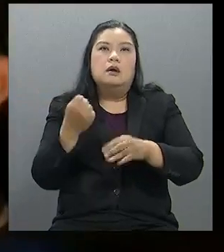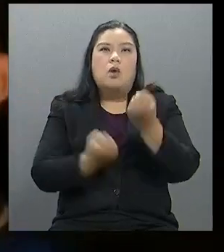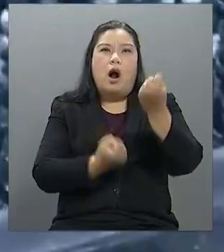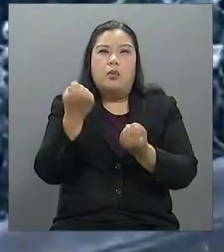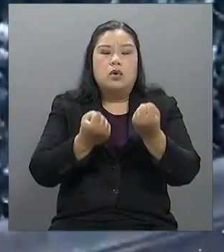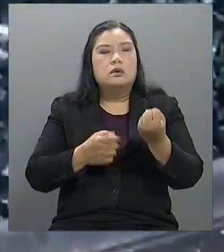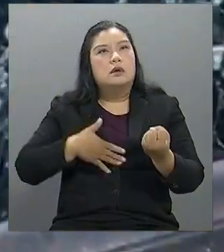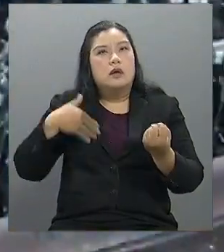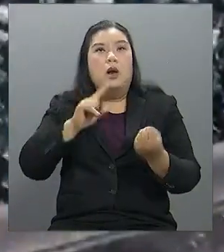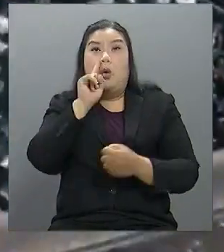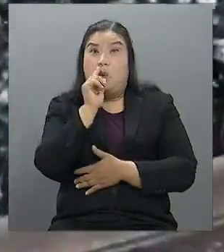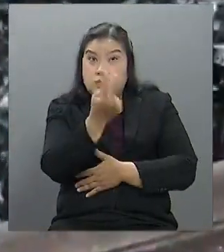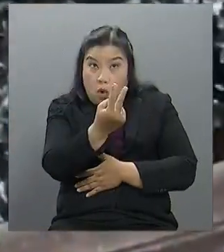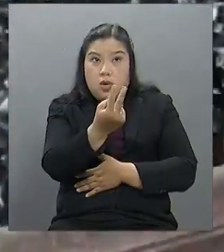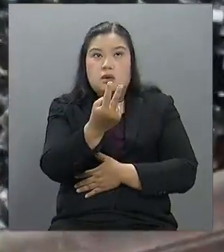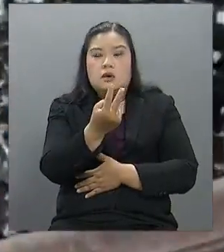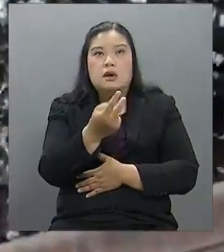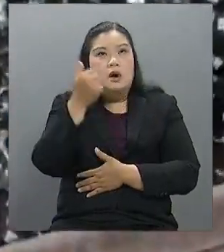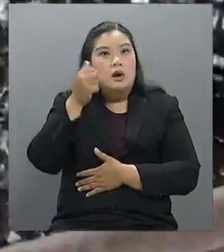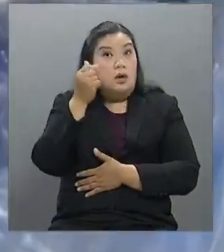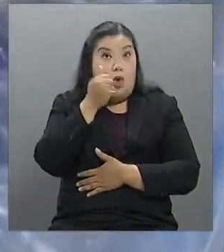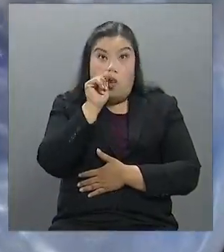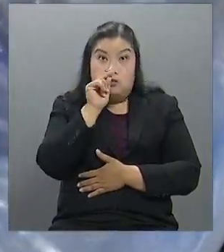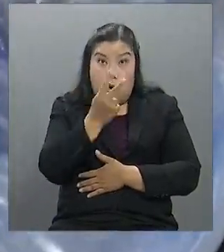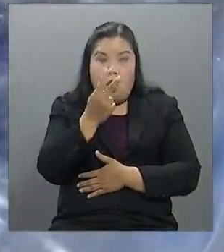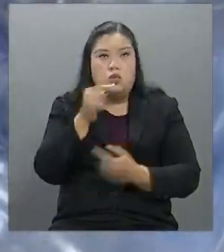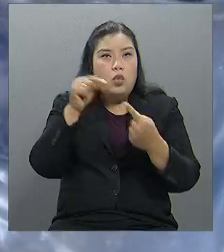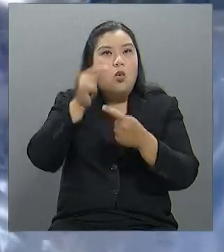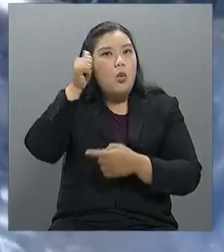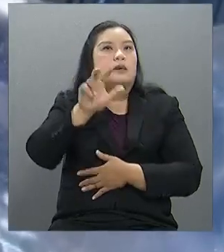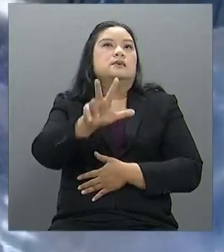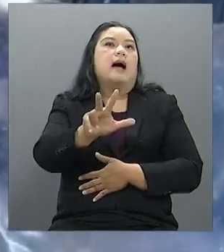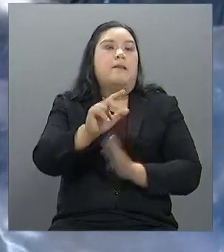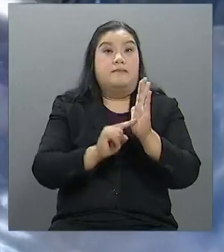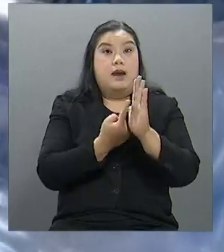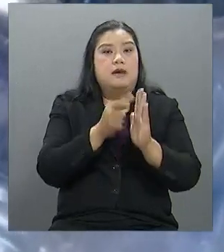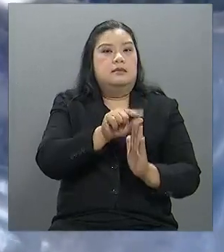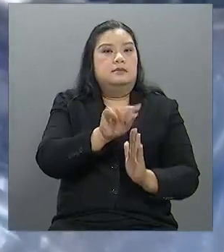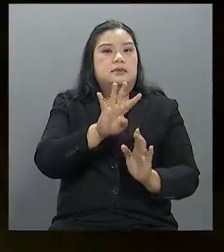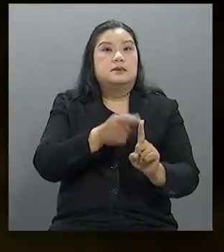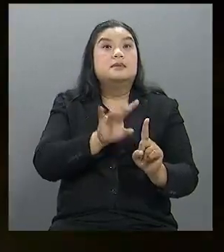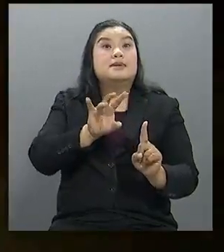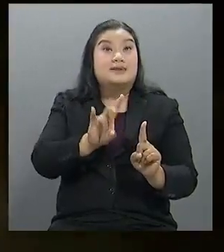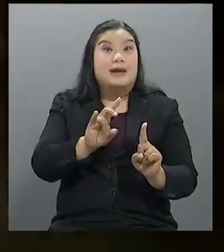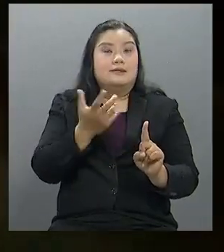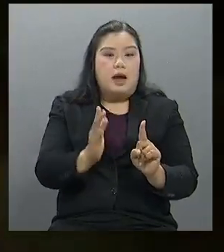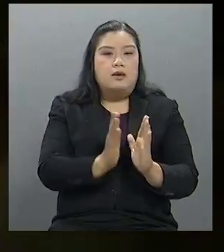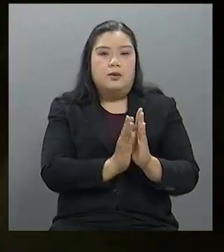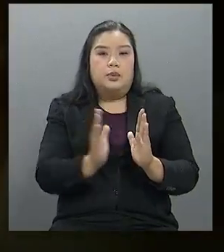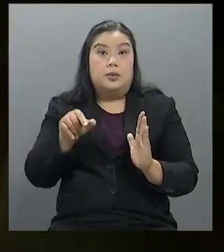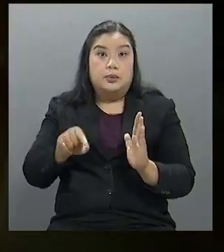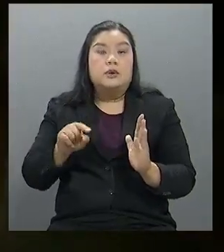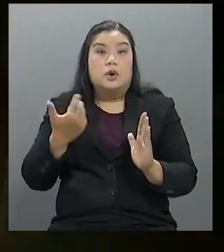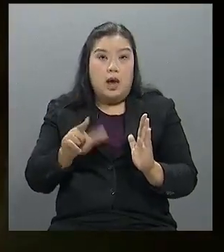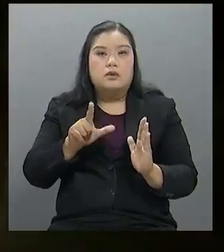2ในรอบ3วันนะคะเหตุการณ์ครั้งแรกเกิดขึ้น24กรกฎาคมใช่ไหมคะและต่อมาเนี่ยก็วันที่26กรกฎา